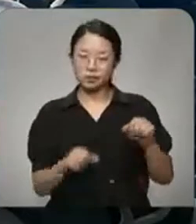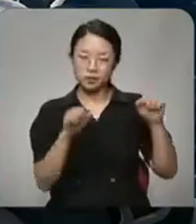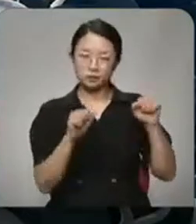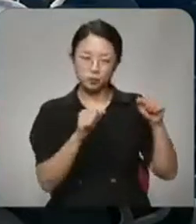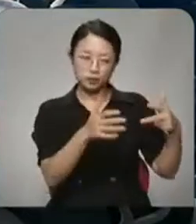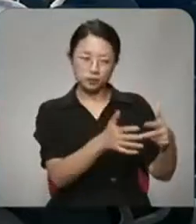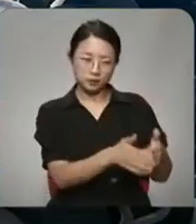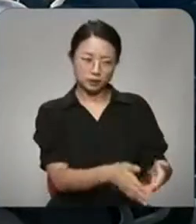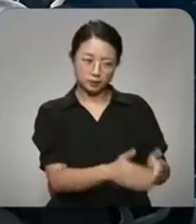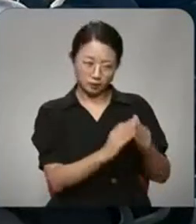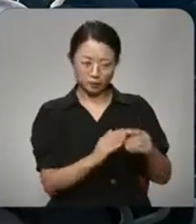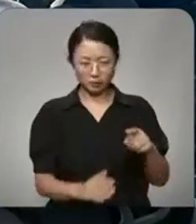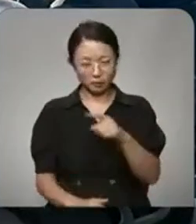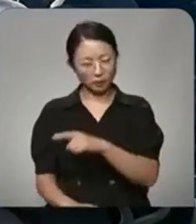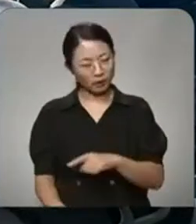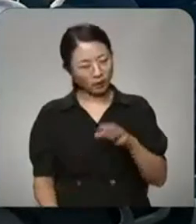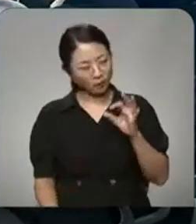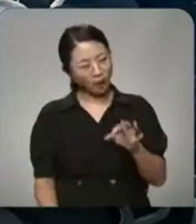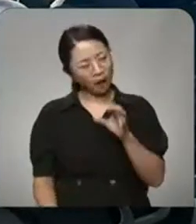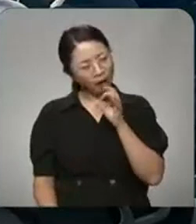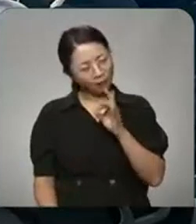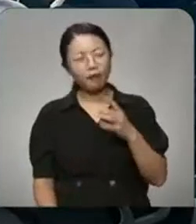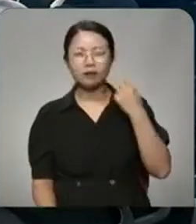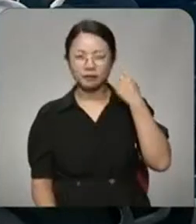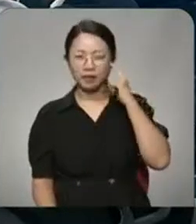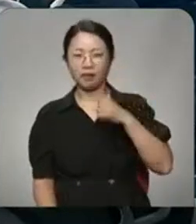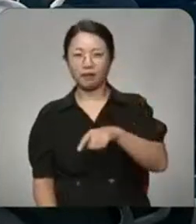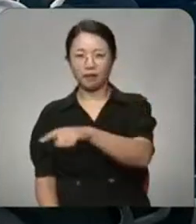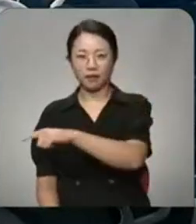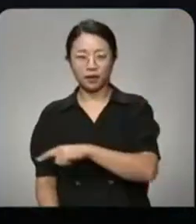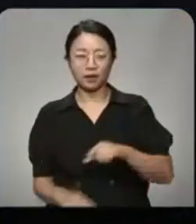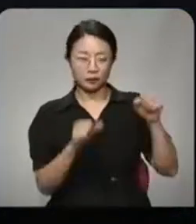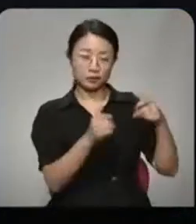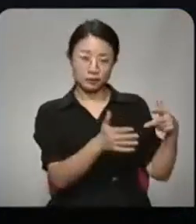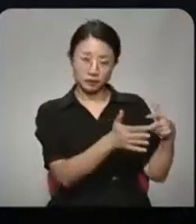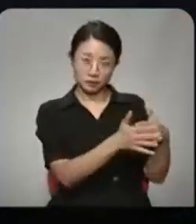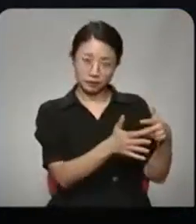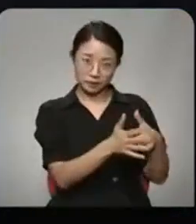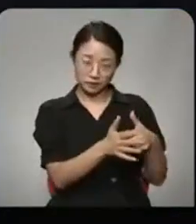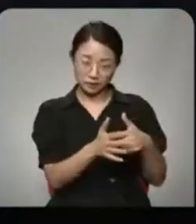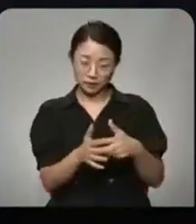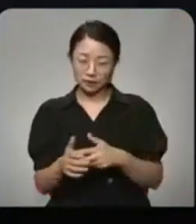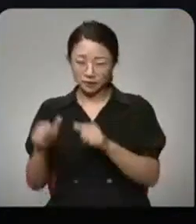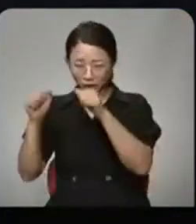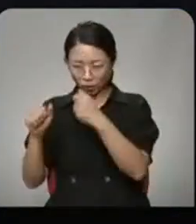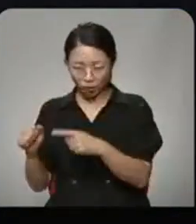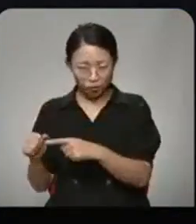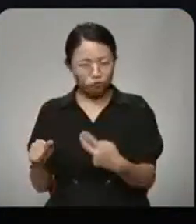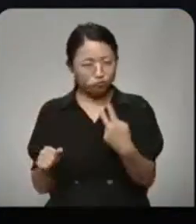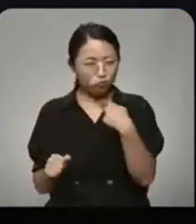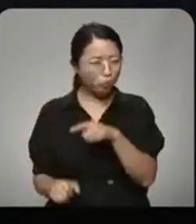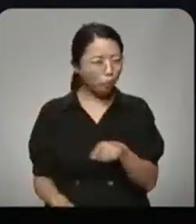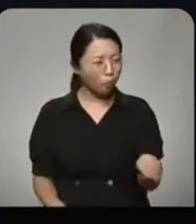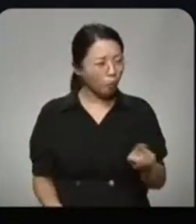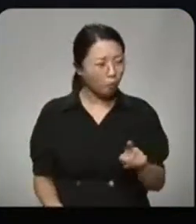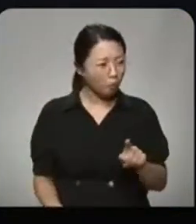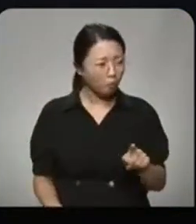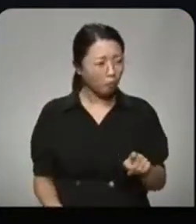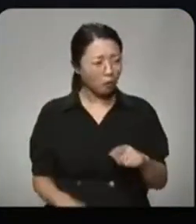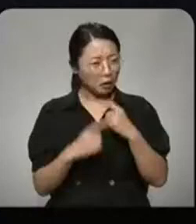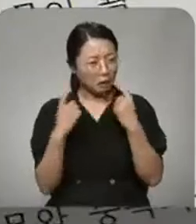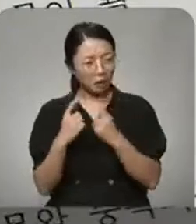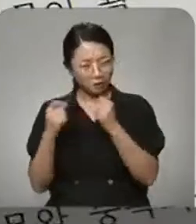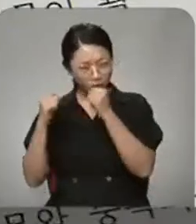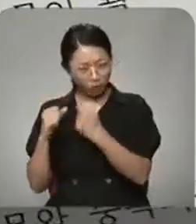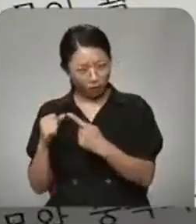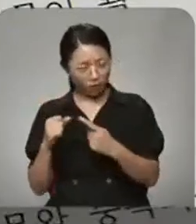스포츠재단 설립에 대해 강한 유감을 표시했습니다 스포츠 재단이 지방 체육회와 중국된 엄블라면서 민선 7킬 제도와